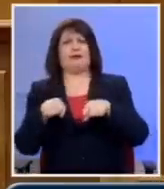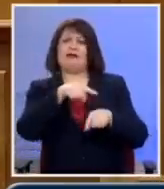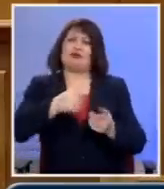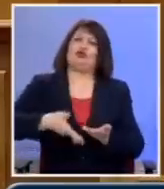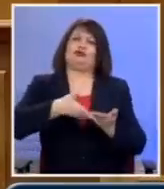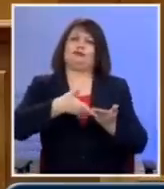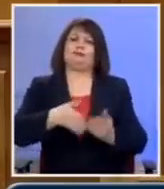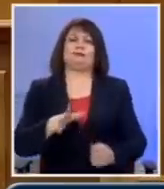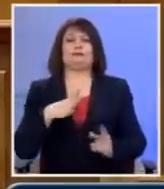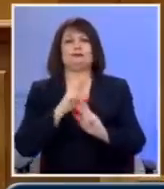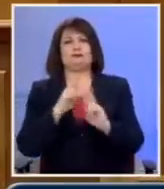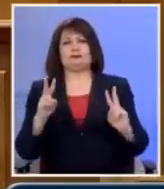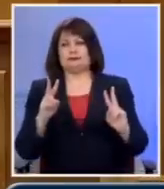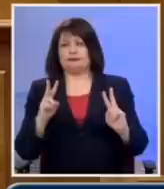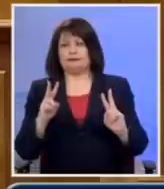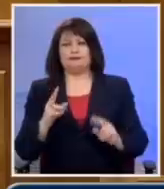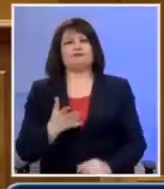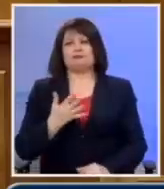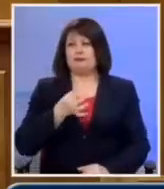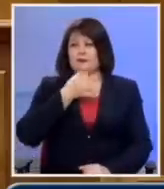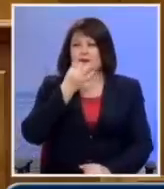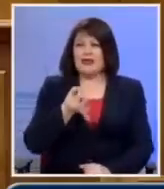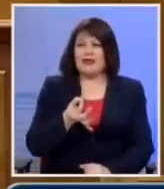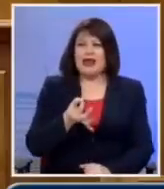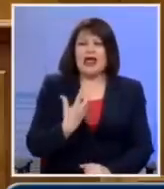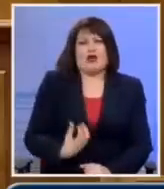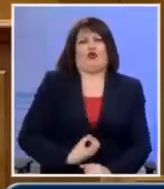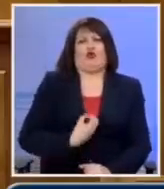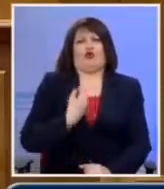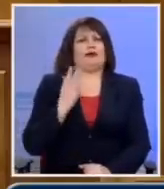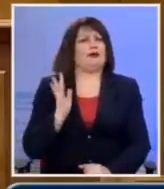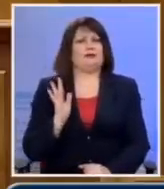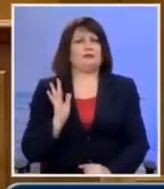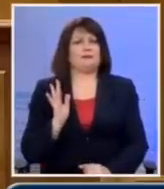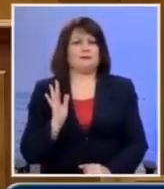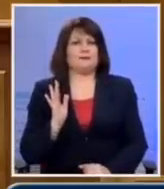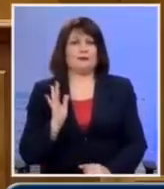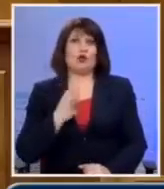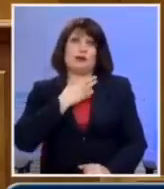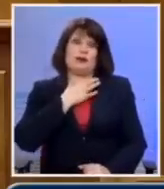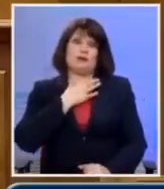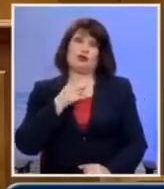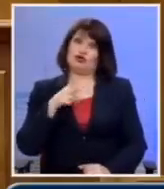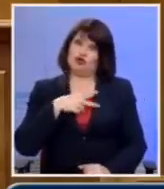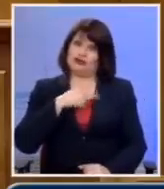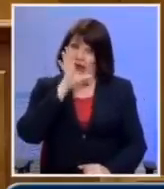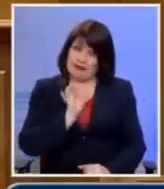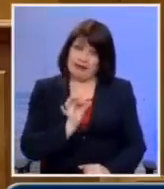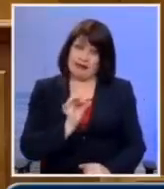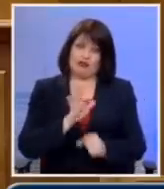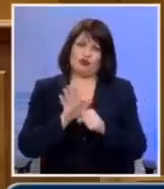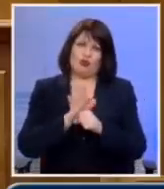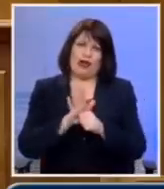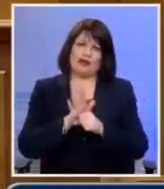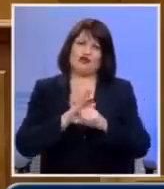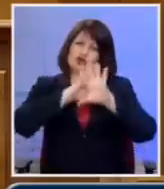Θέλω να είμαι καθαρός, δεν ισχυρίζομαι ότι αυτή η αίσθηση είναι κατά ανάγκη ορθή και αληθής, τουλάχιστον